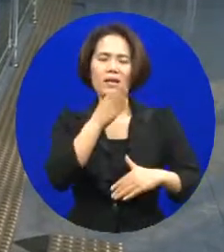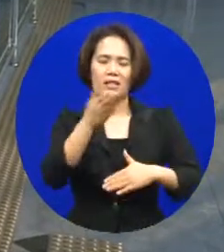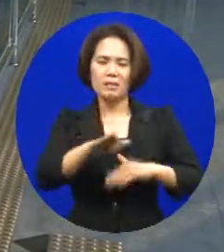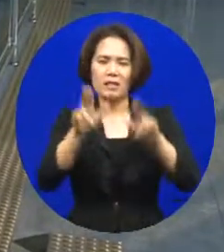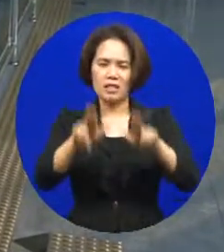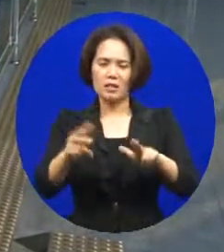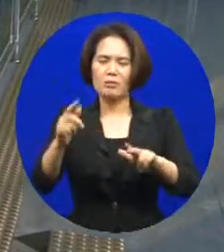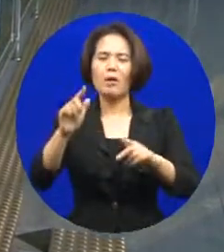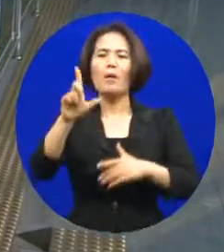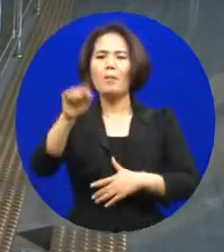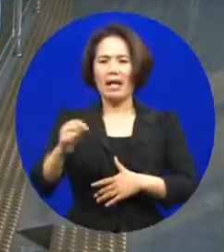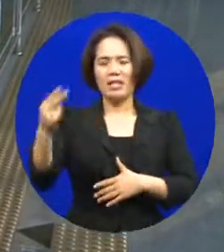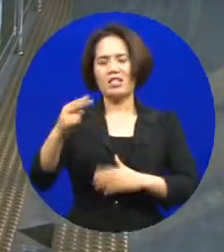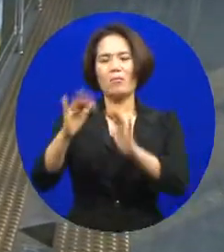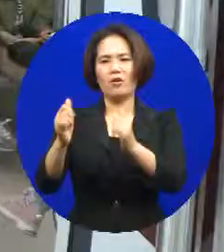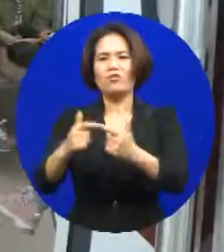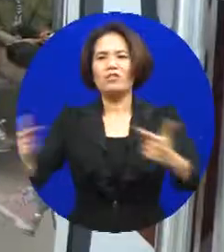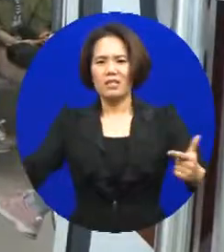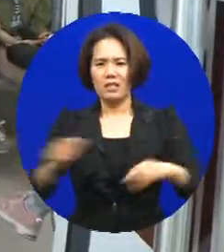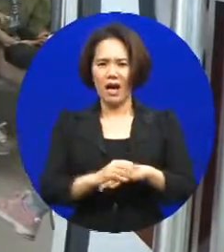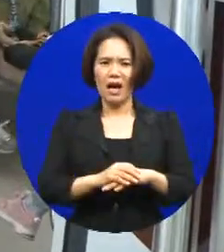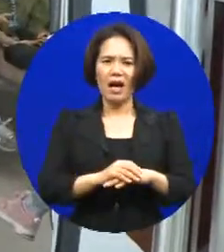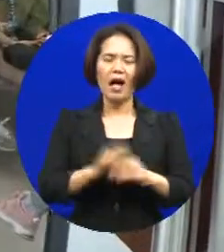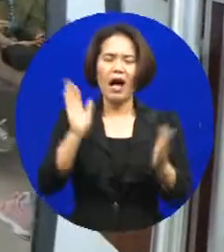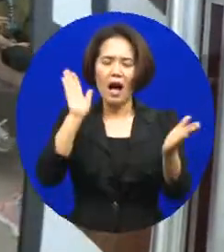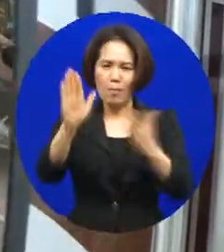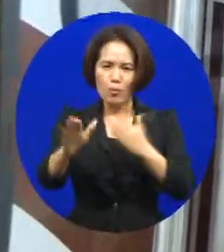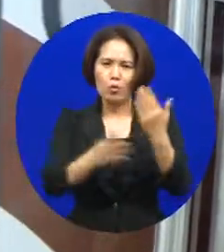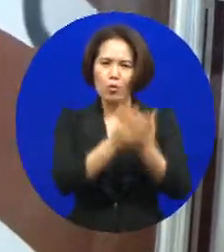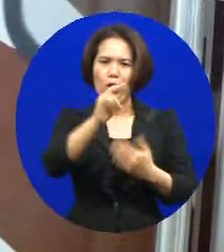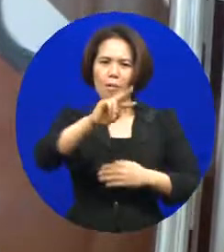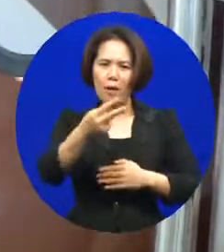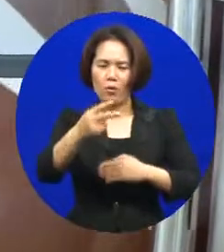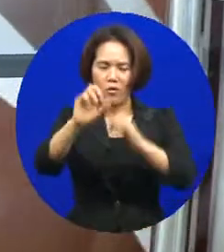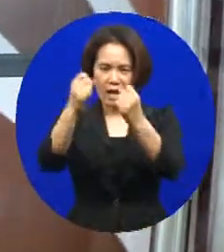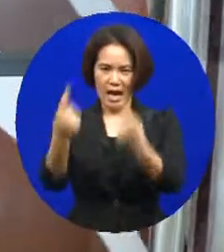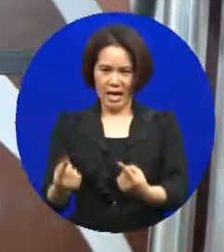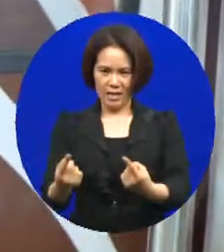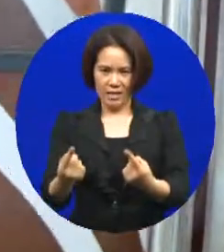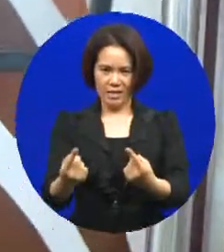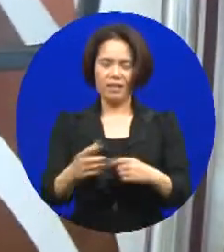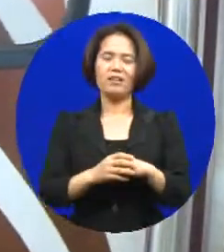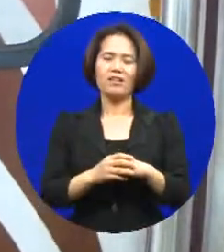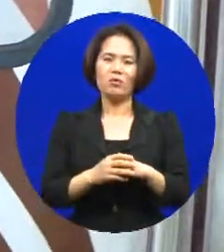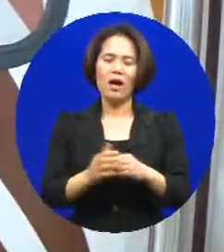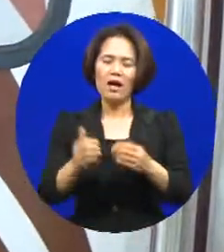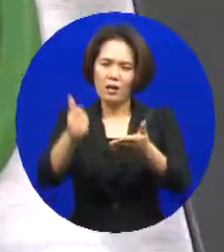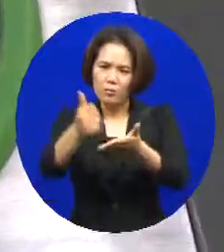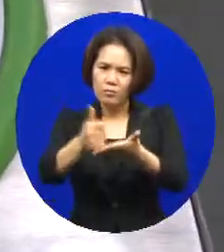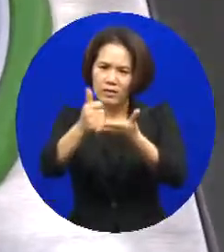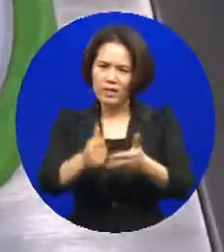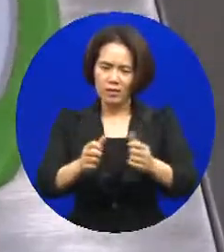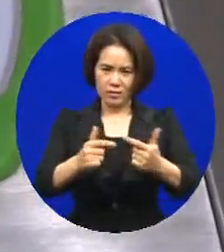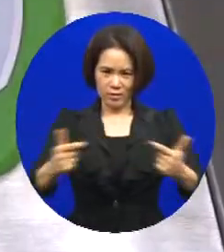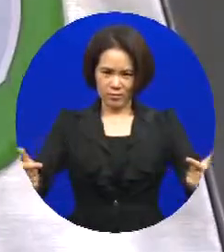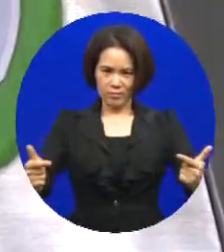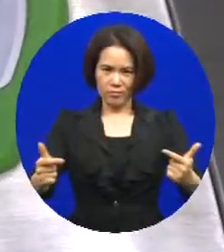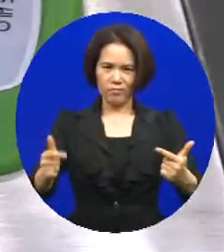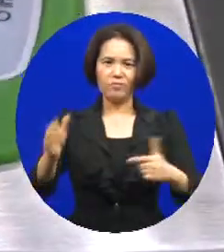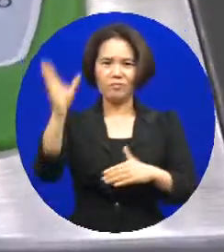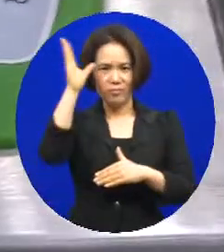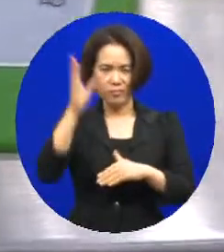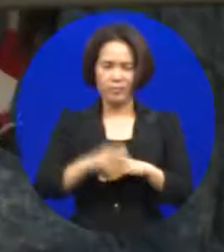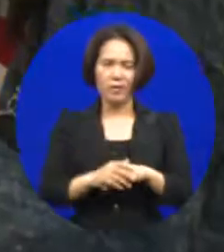명으로 증가 추세에 있으며 향후 통합 환승 요금제와 다양한 활성화 방안 추진 등을 통해 승객 증가가 기대되고